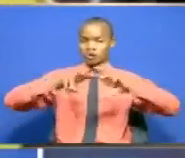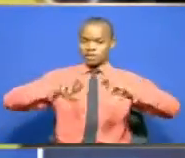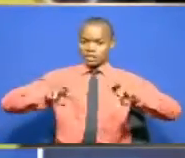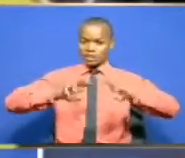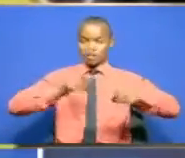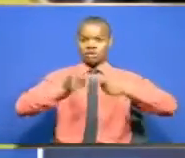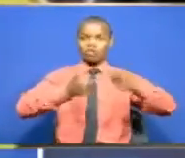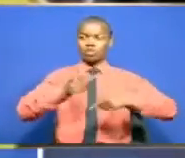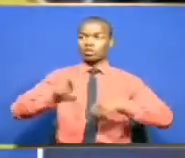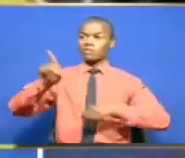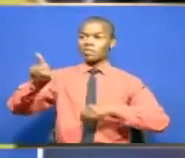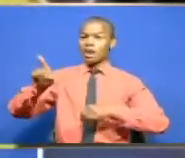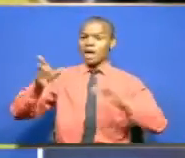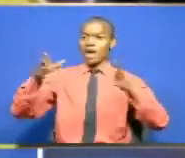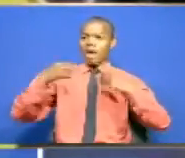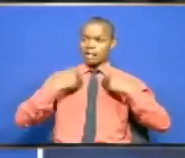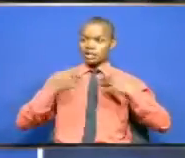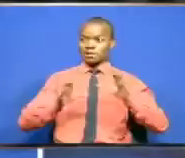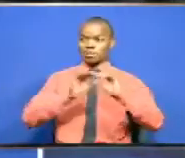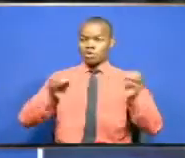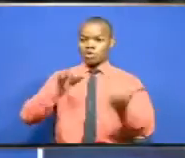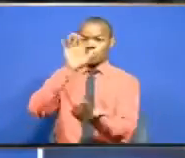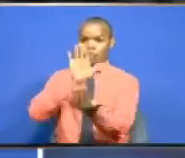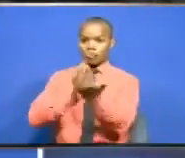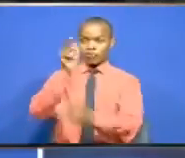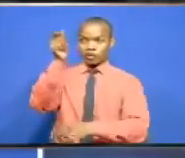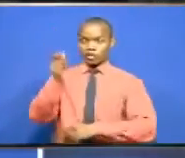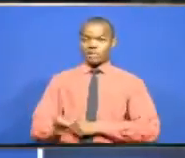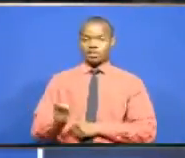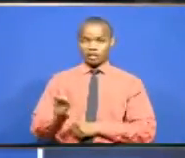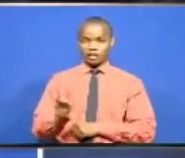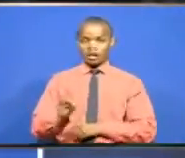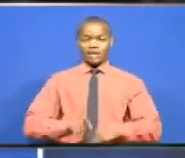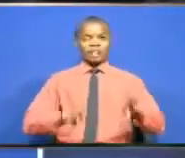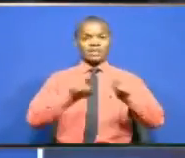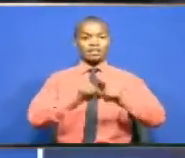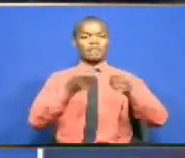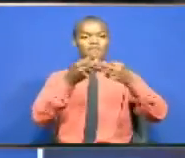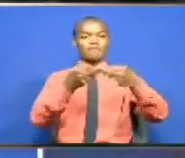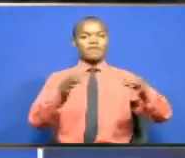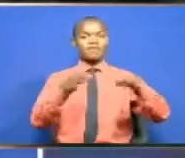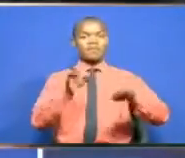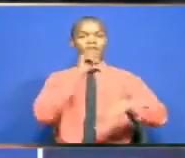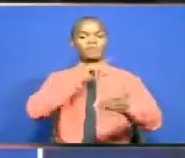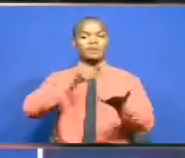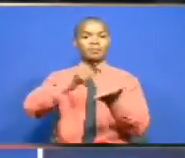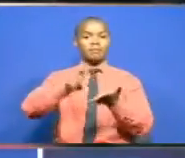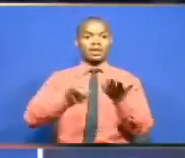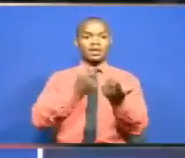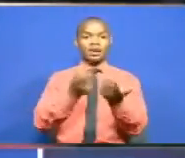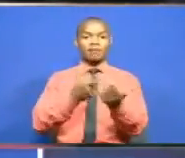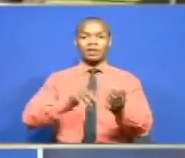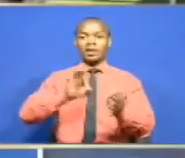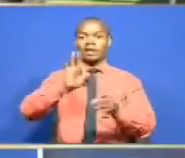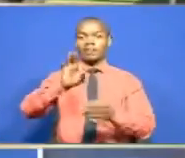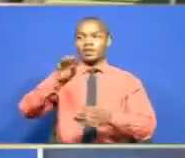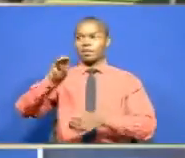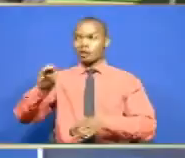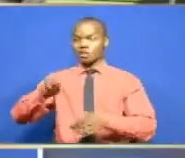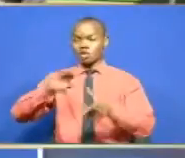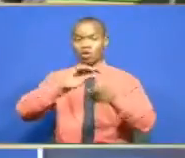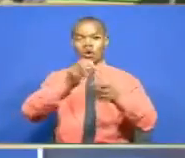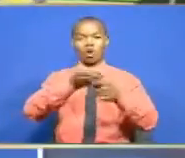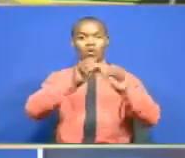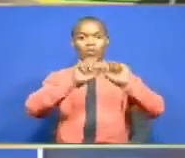Mweni alikanusha mashtaka mbele ya hakimu mkazi Yusuf Shikanda na kuachiliwa kwa dhamana ya shilingi milioni 3 au shilingi